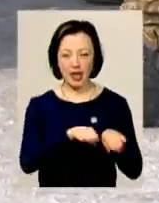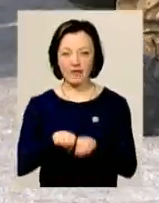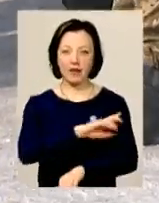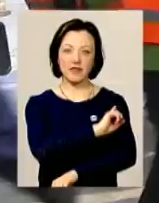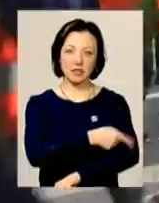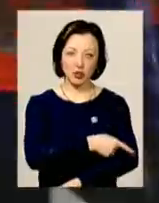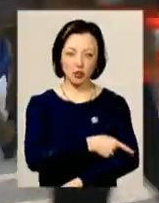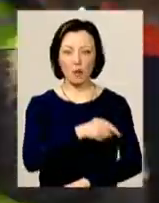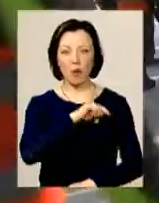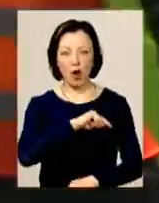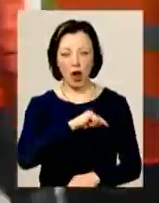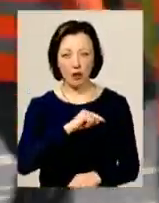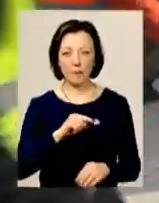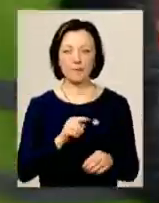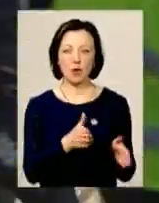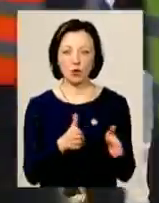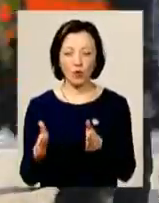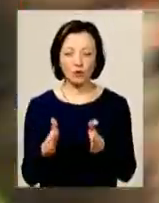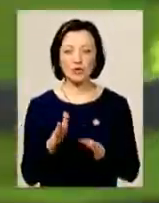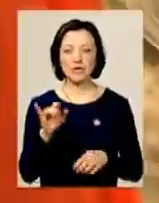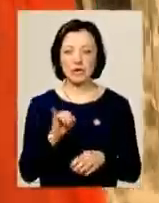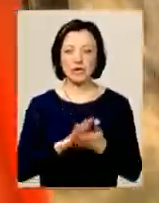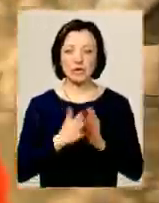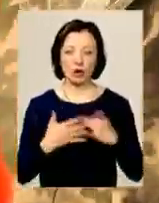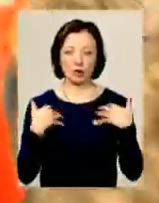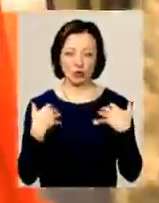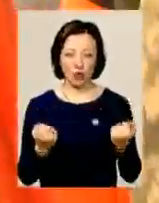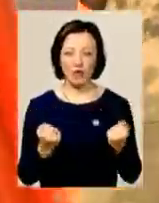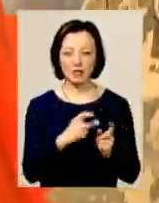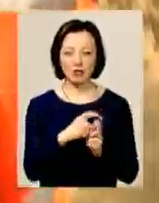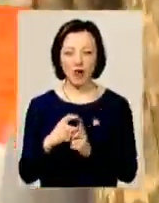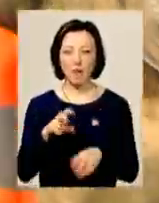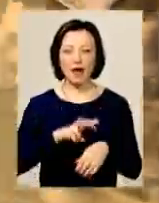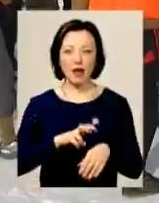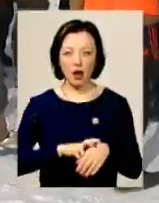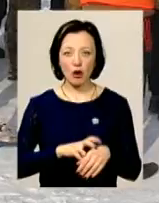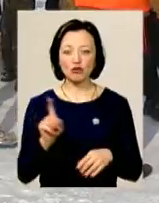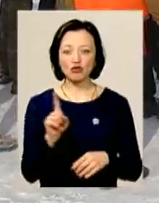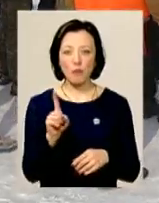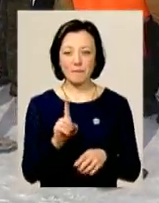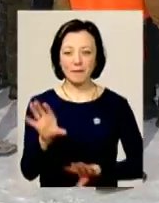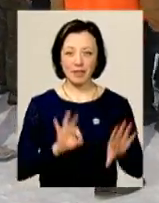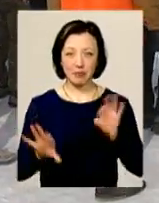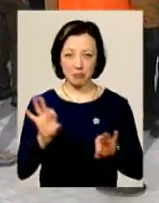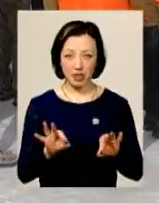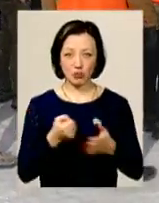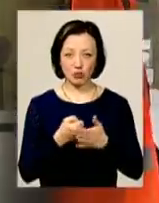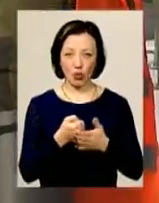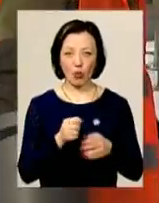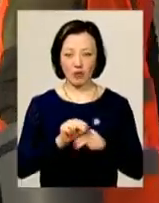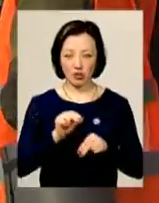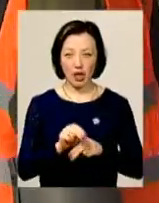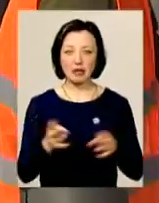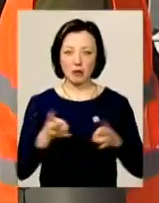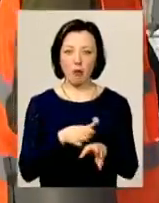фізичної підготовки, морально-психологічної готовності та стану здоров'я. За словами лікаря Артема, аби пройти відбір до кваліфікаційного курсу,